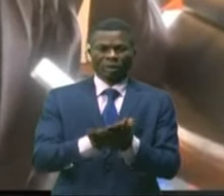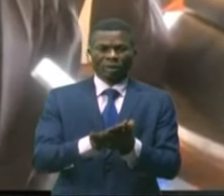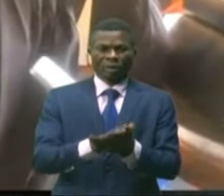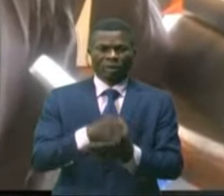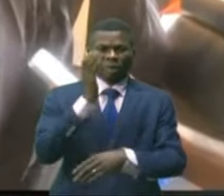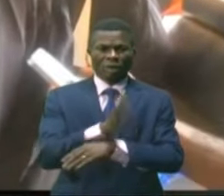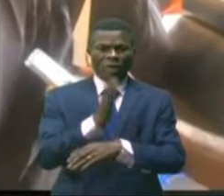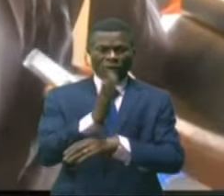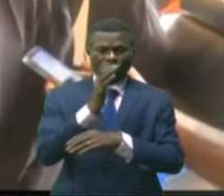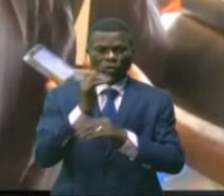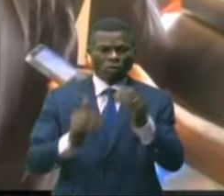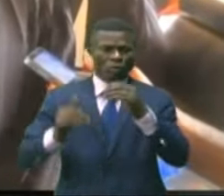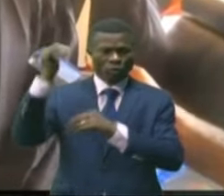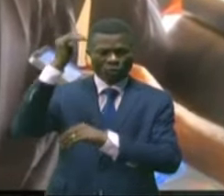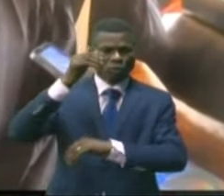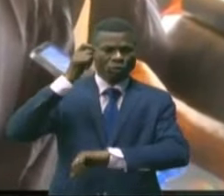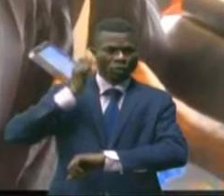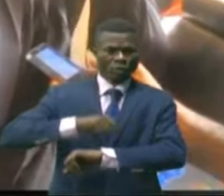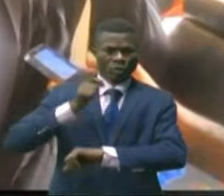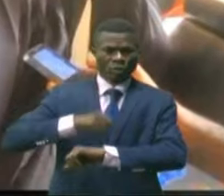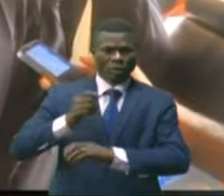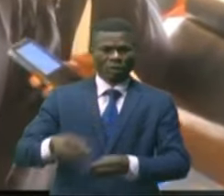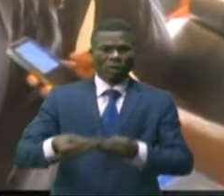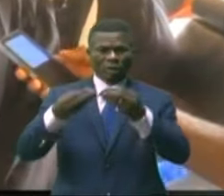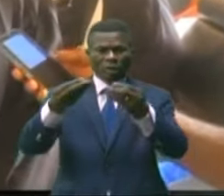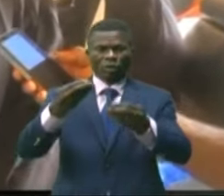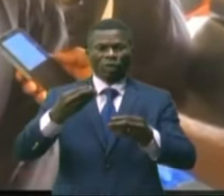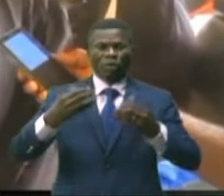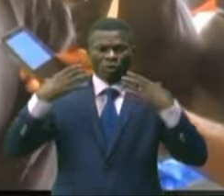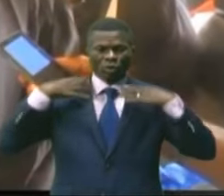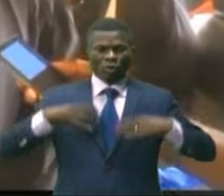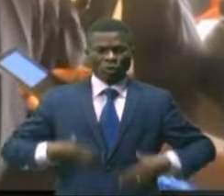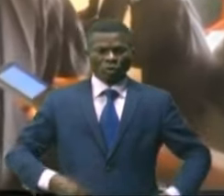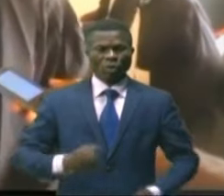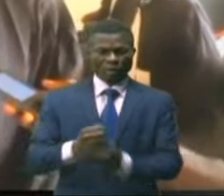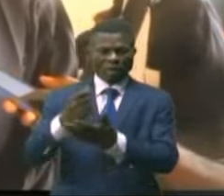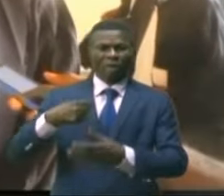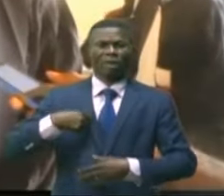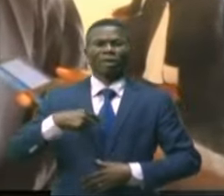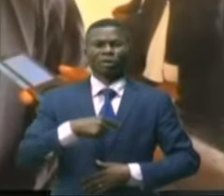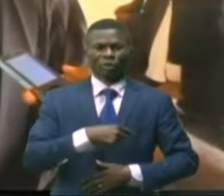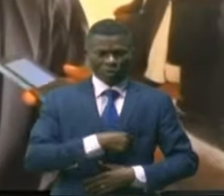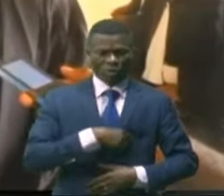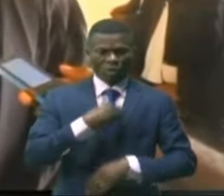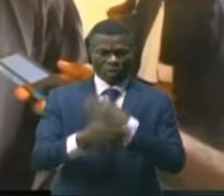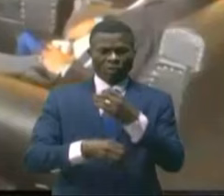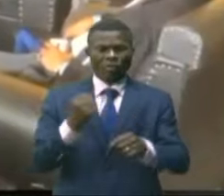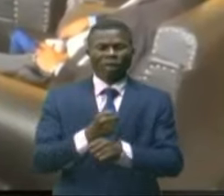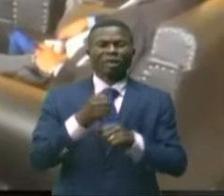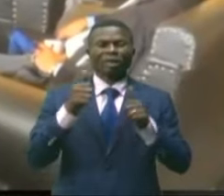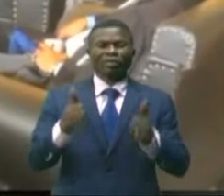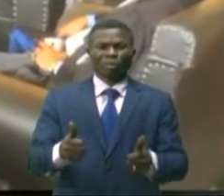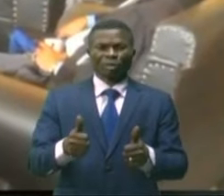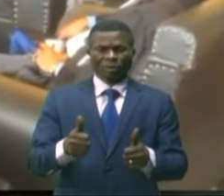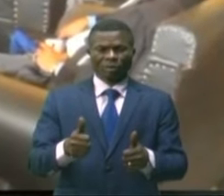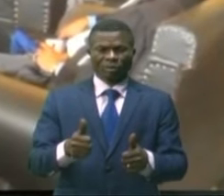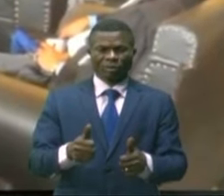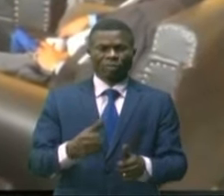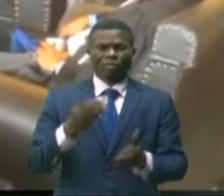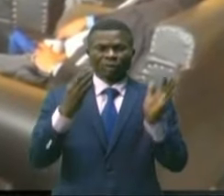Conseil supérieur de la magistrature pour nous avoir doté des toges qui vont nous permettre d'exercer notre profession. Les 9